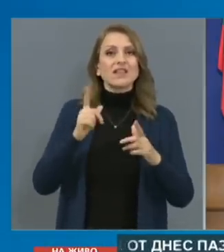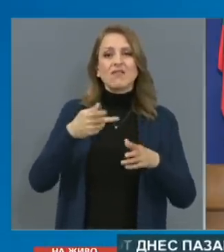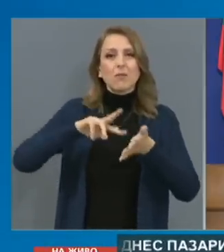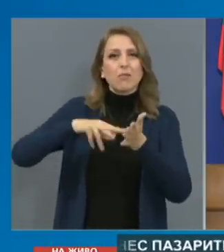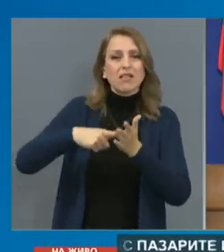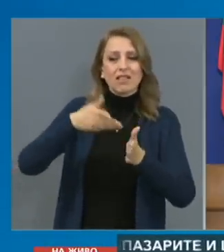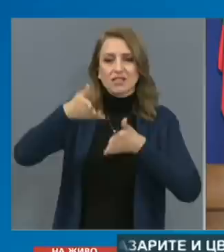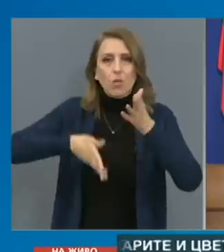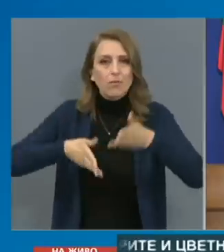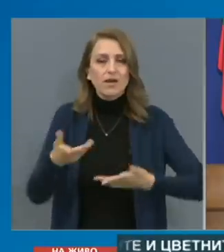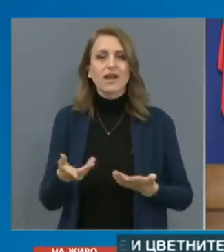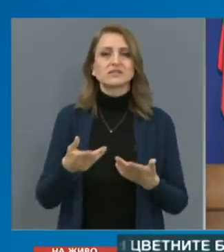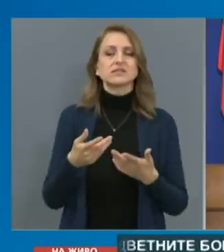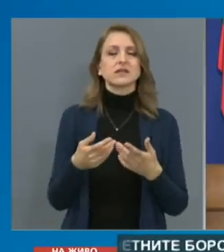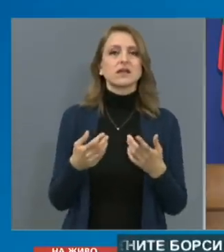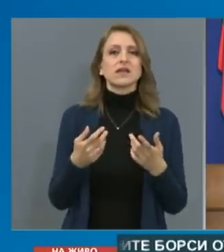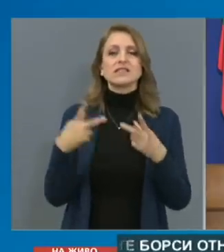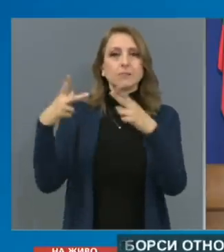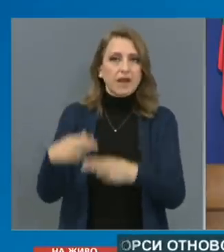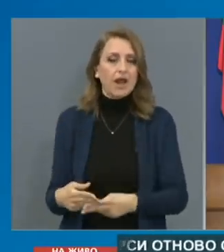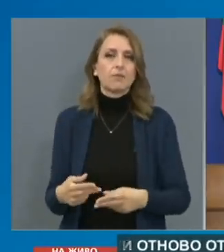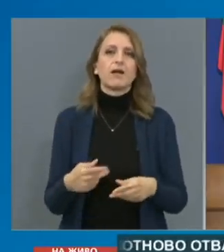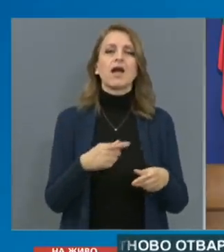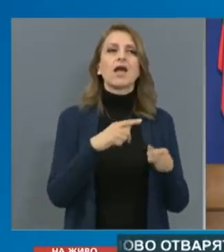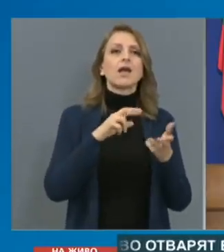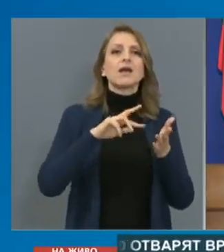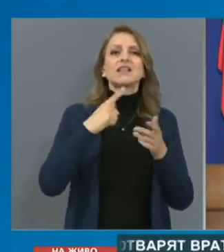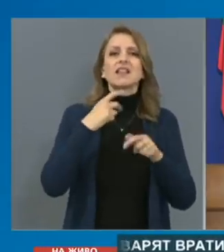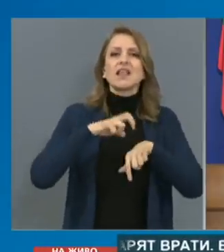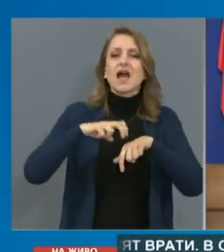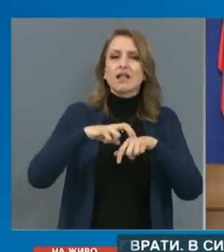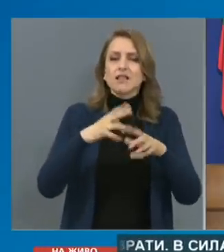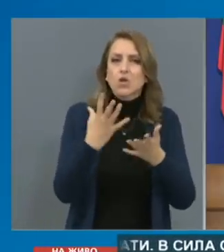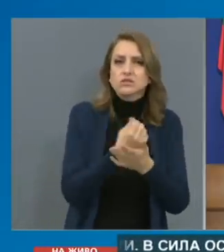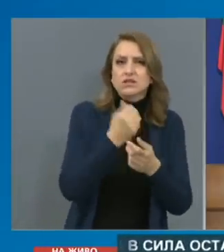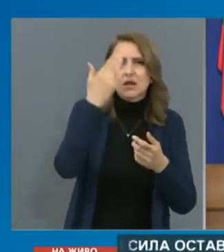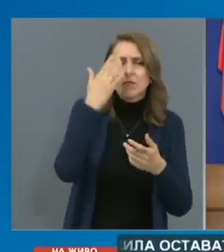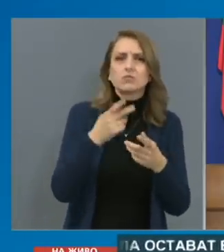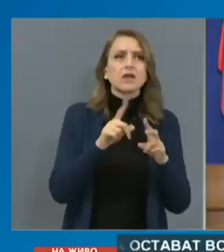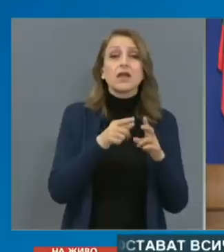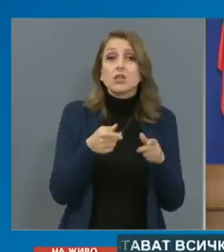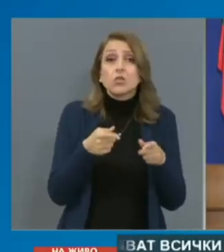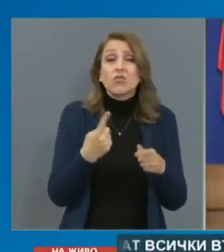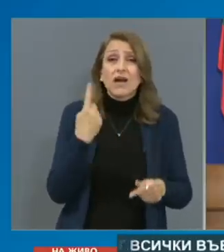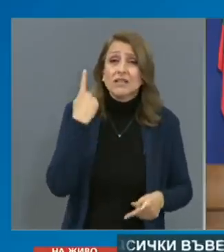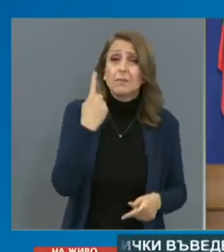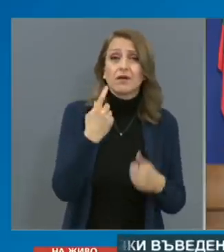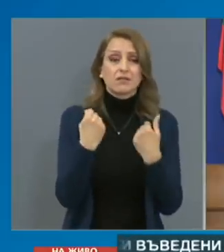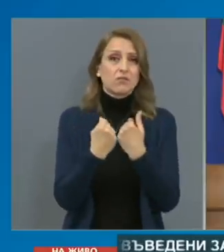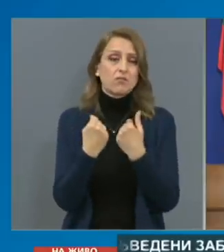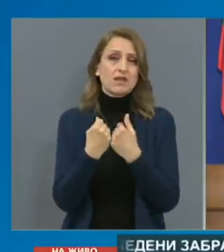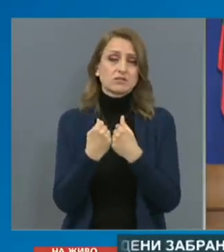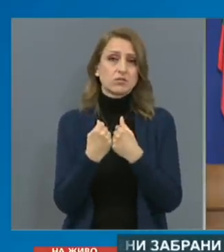спиране на диагностиката и това никой не го пита. А това е първостепенно